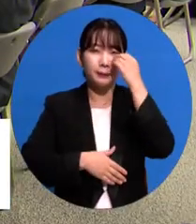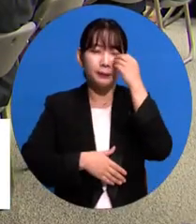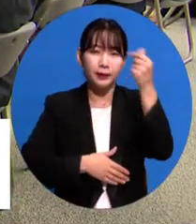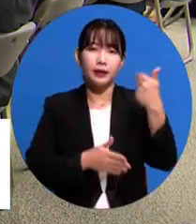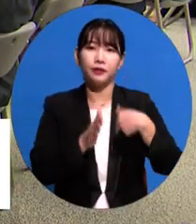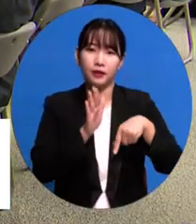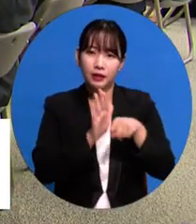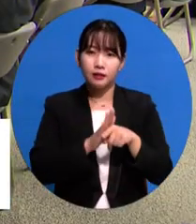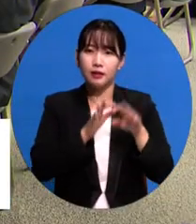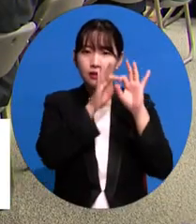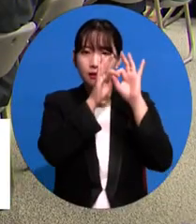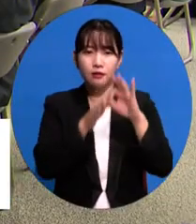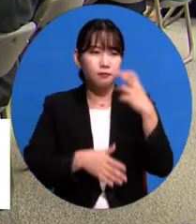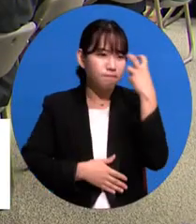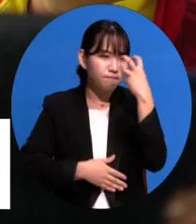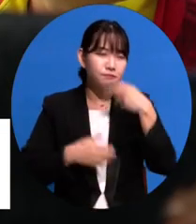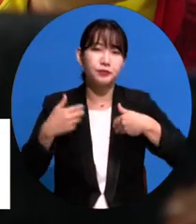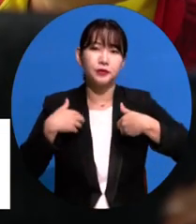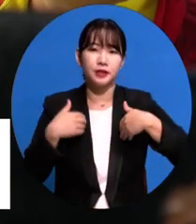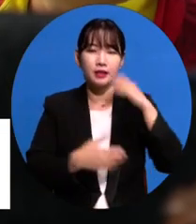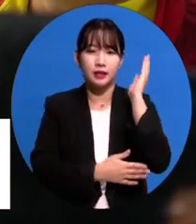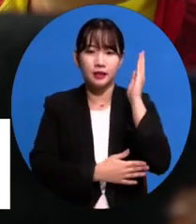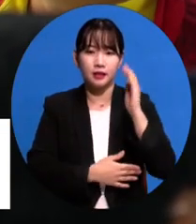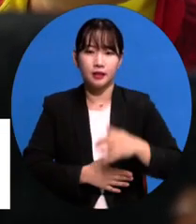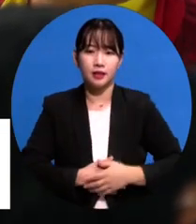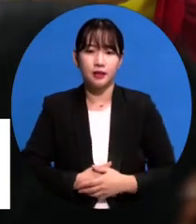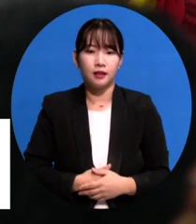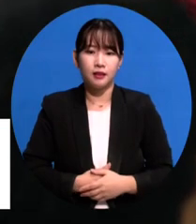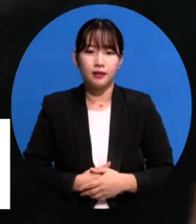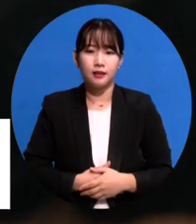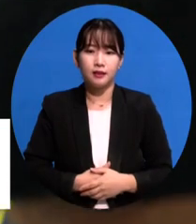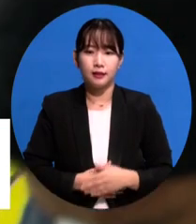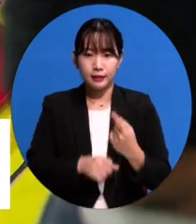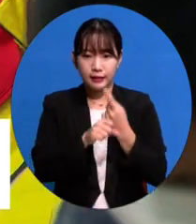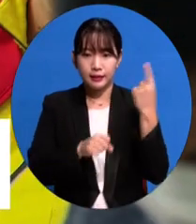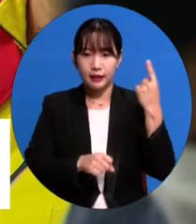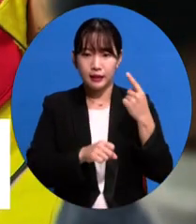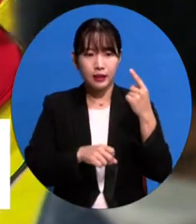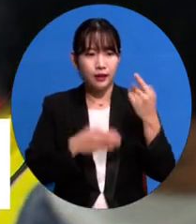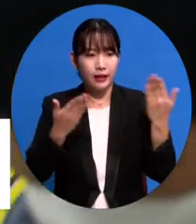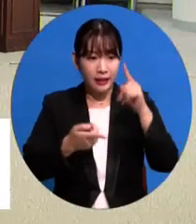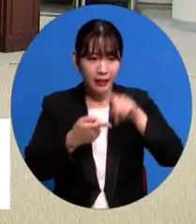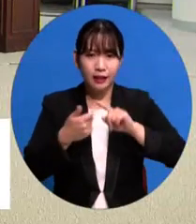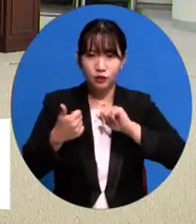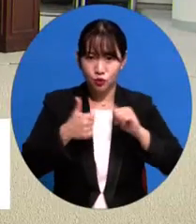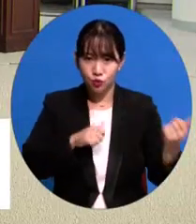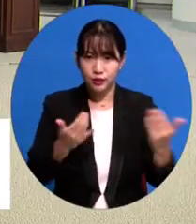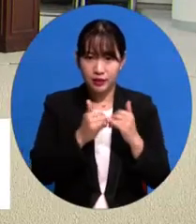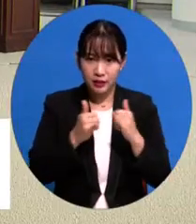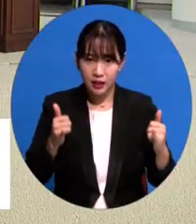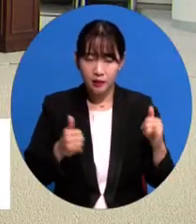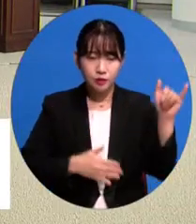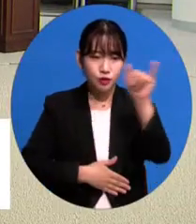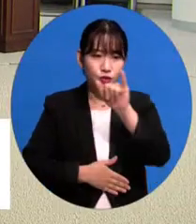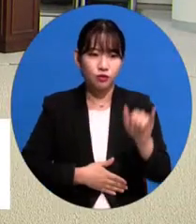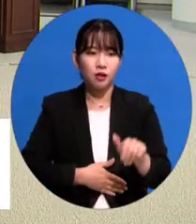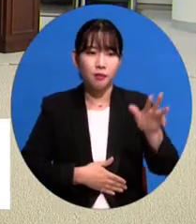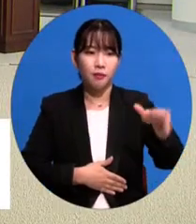위해서는 지속적인 모니터링이 필요하다고 강조했습니다. 지난해 산업재해로 숨진 노동자는